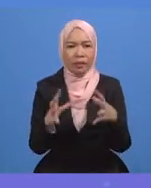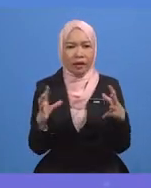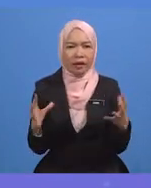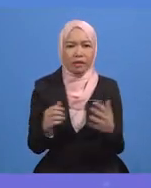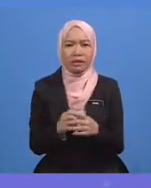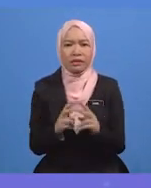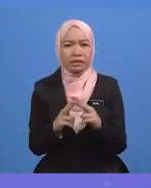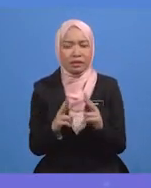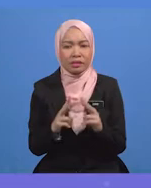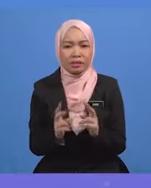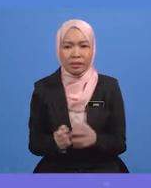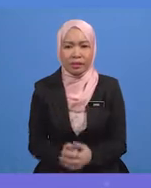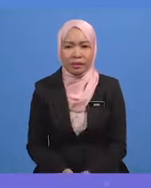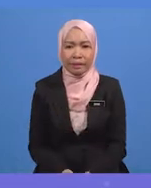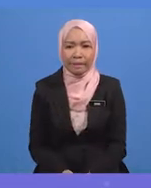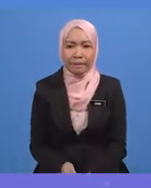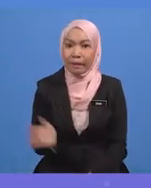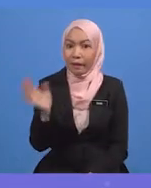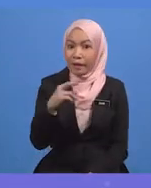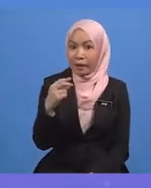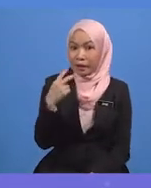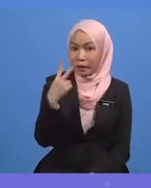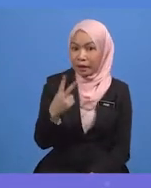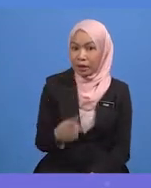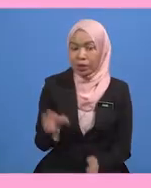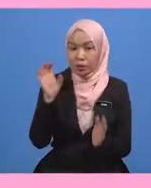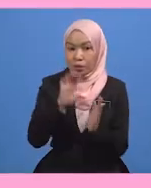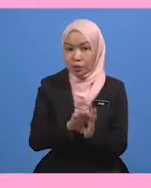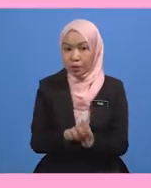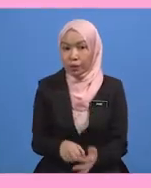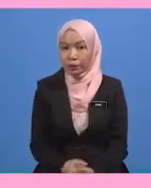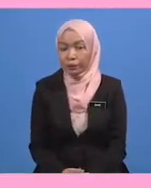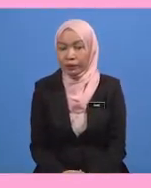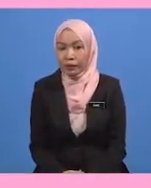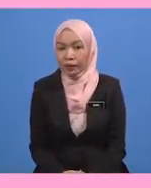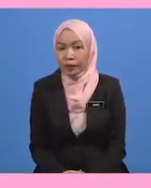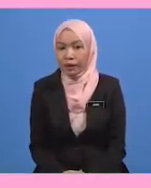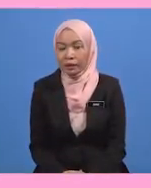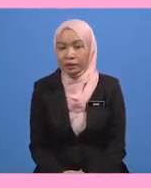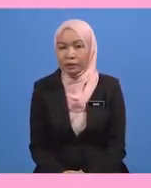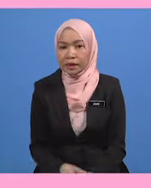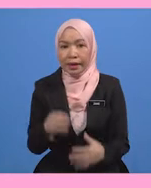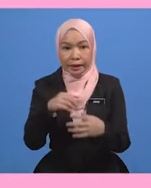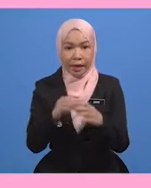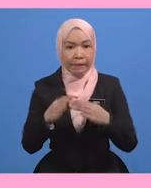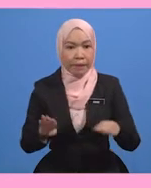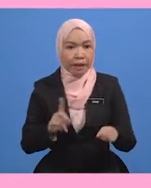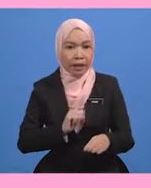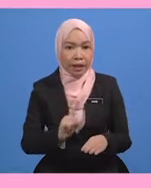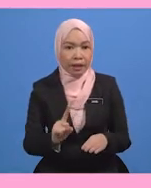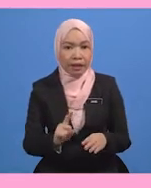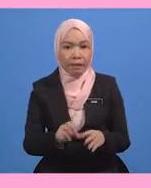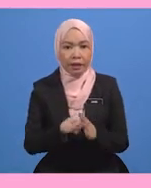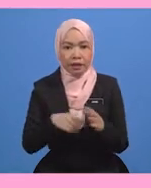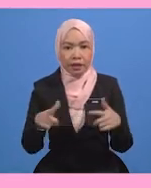Hamka? Jom kita selidiki contoh-contoh penulisan Hamka dalam bidang agama selain